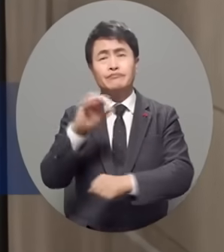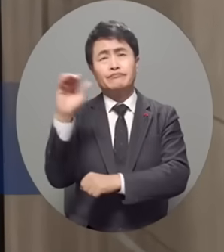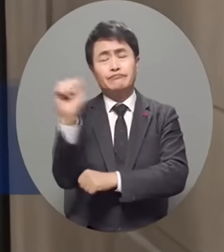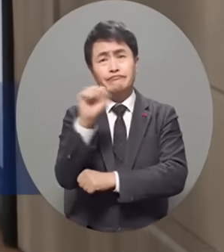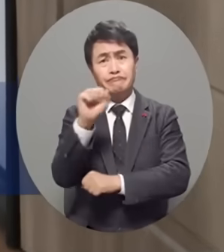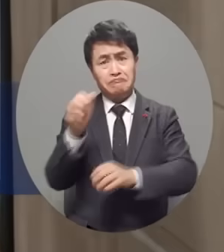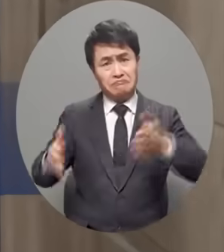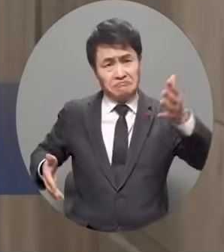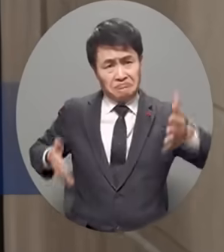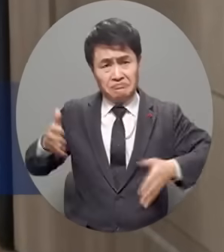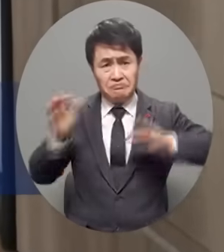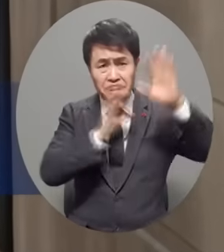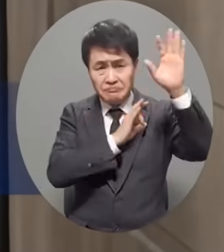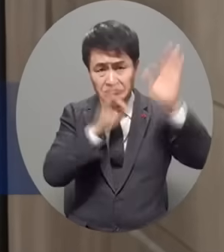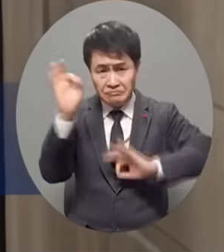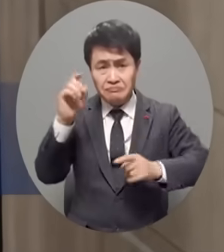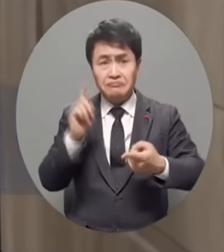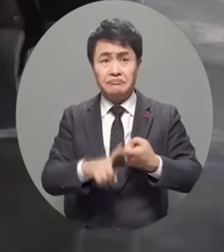좀